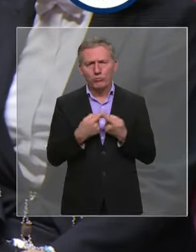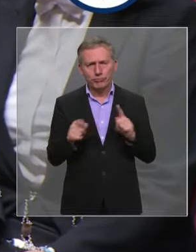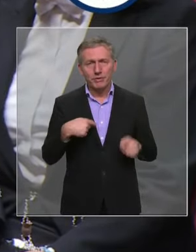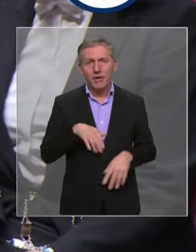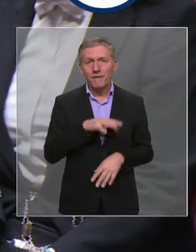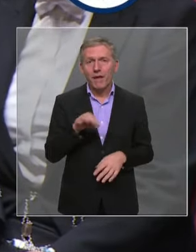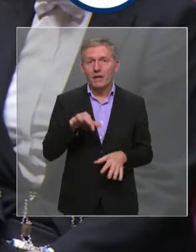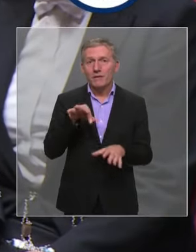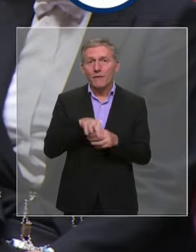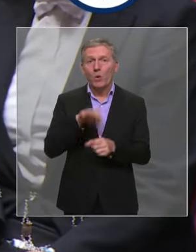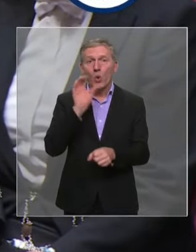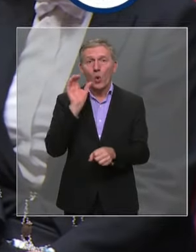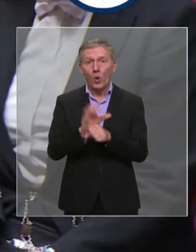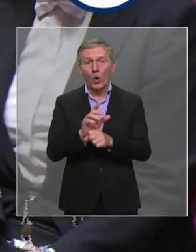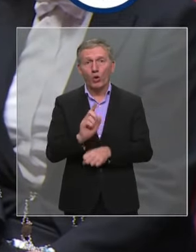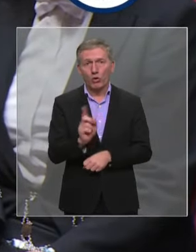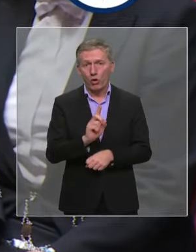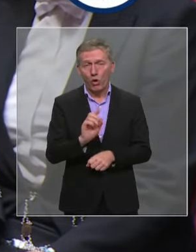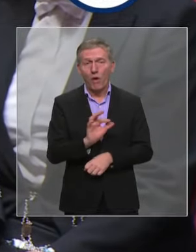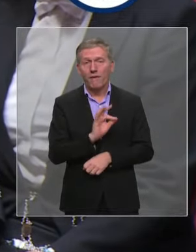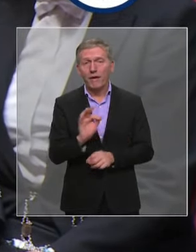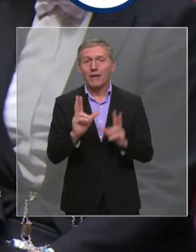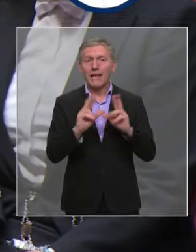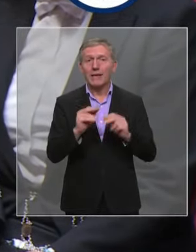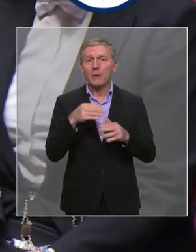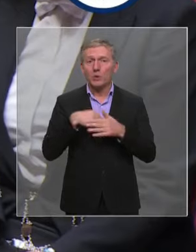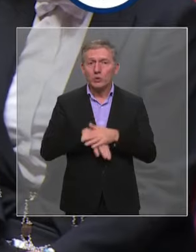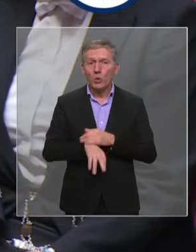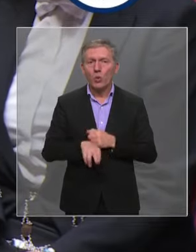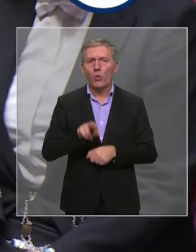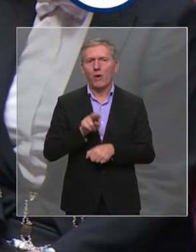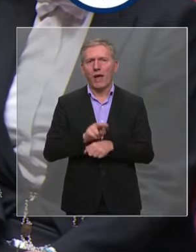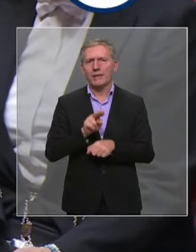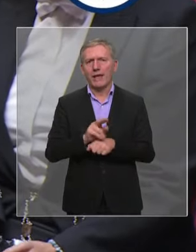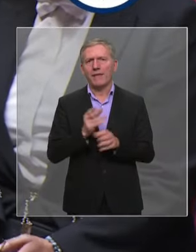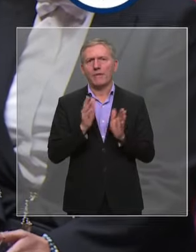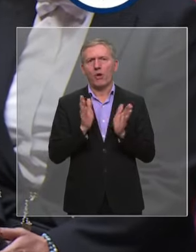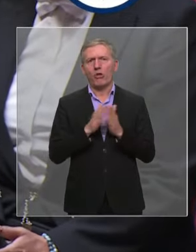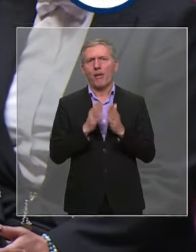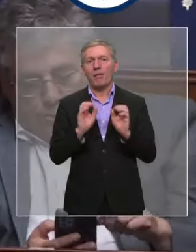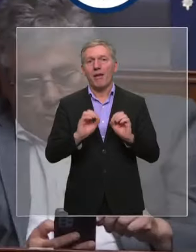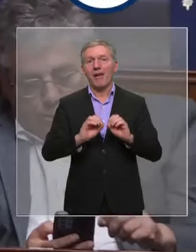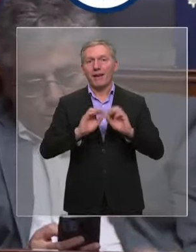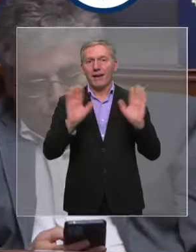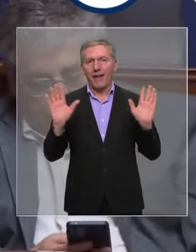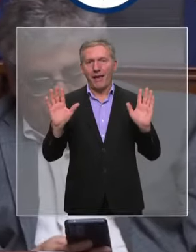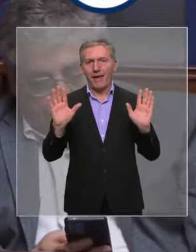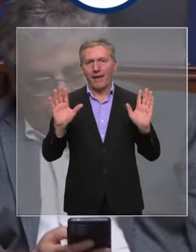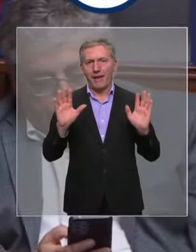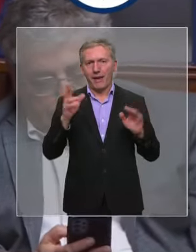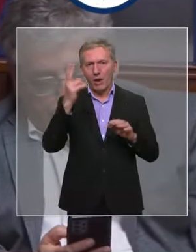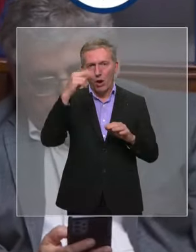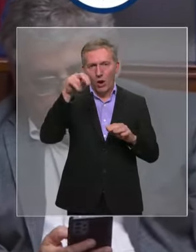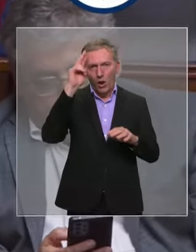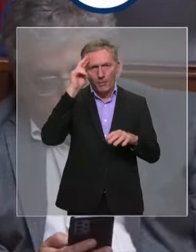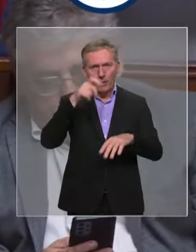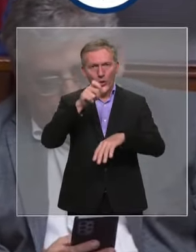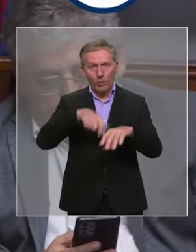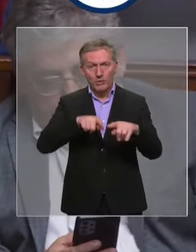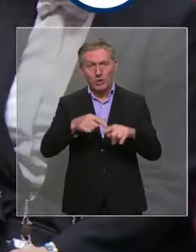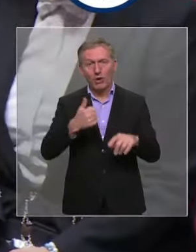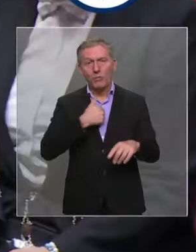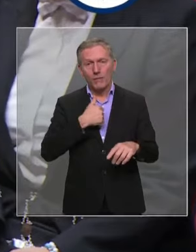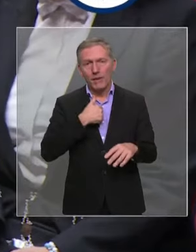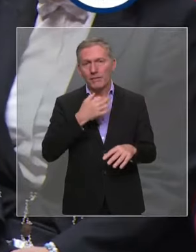n'a pas voté contre le texte, on a exprimé nos réserves, on a demandé des clarifications à la Commission européenne, et je l'ai dit tout à